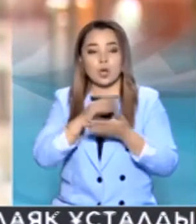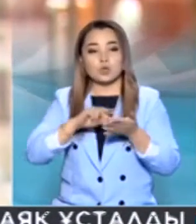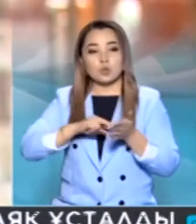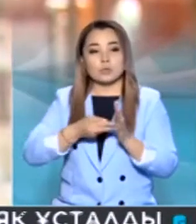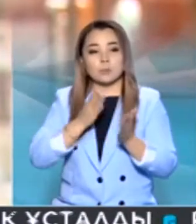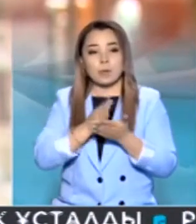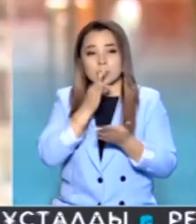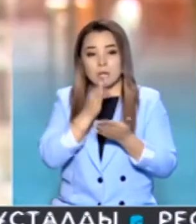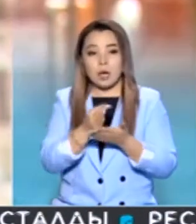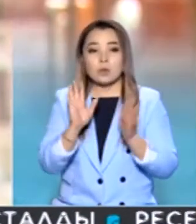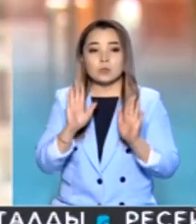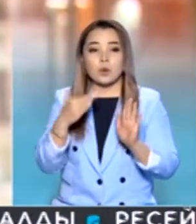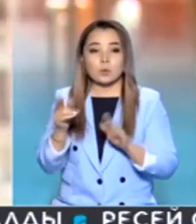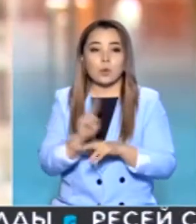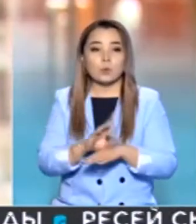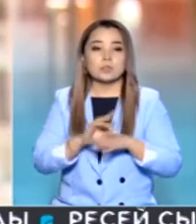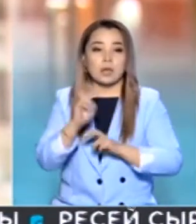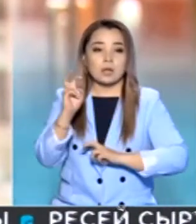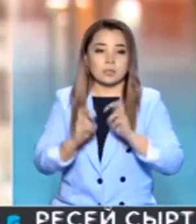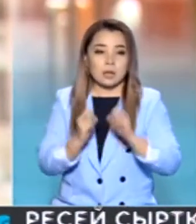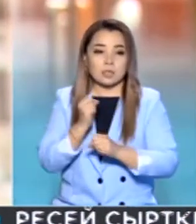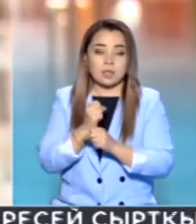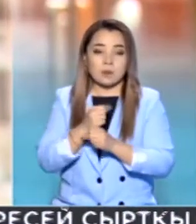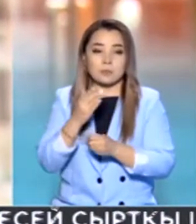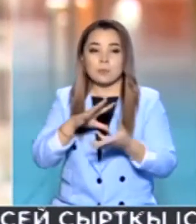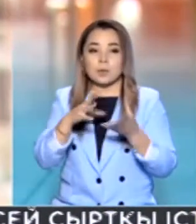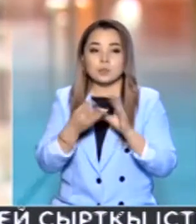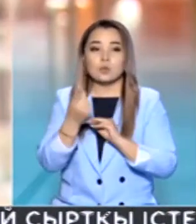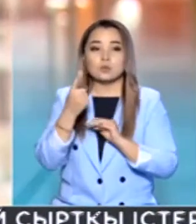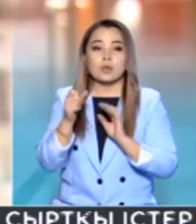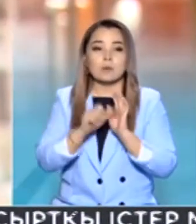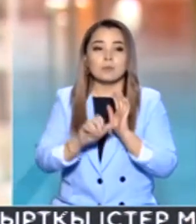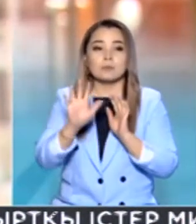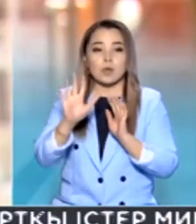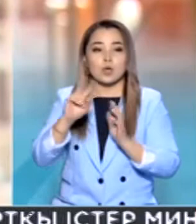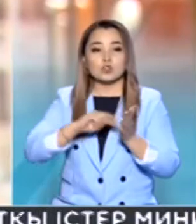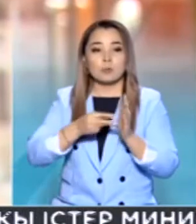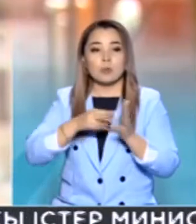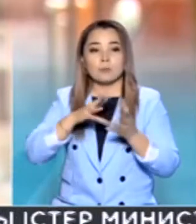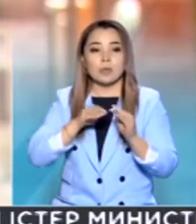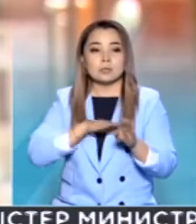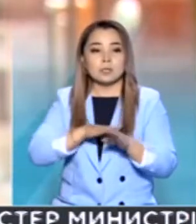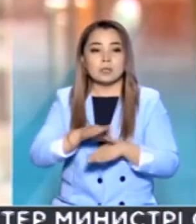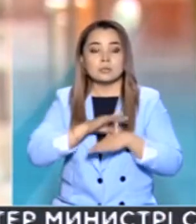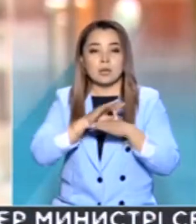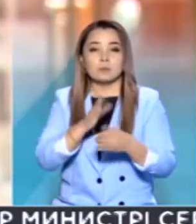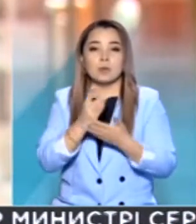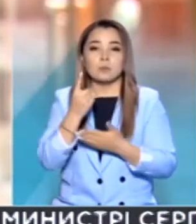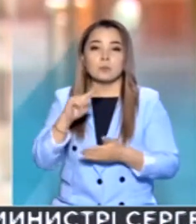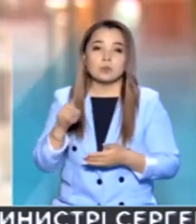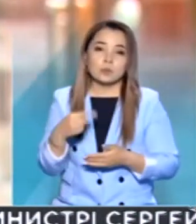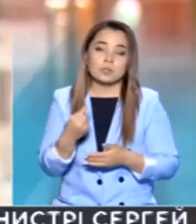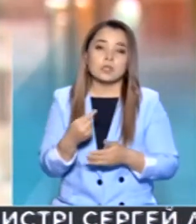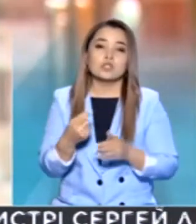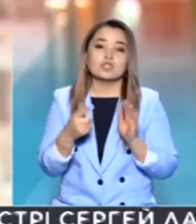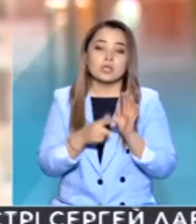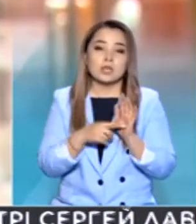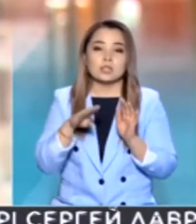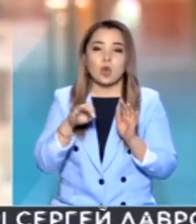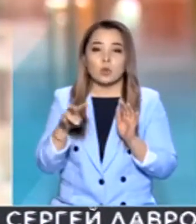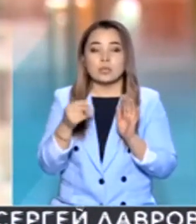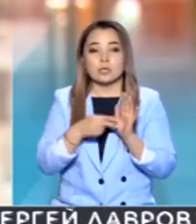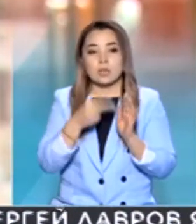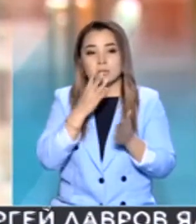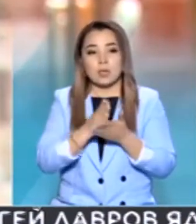бар. Мәселен, тек өңдеу өнеркәсібіне қатысты бас аяғы 165 жоба жүзеге аспақ, құны 1,7 триллион теңге.